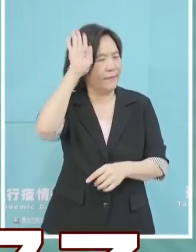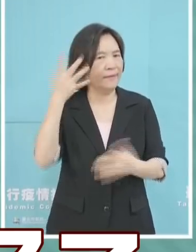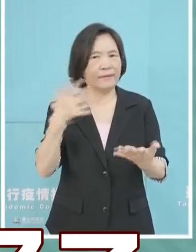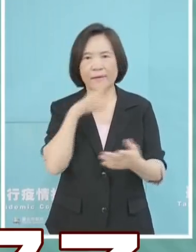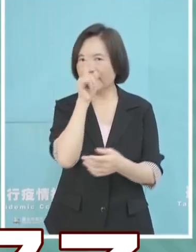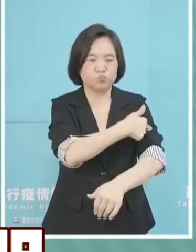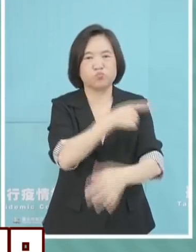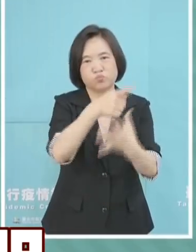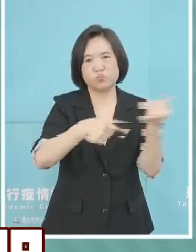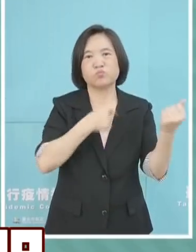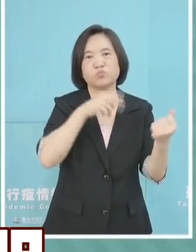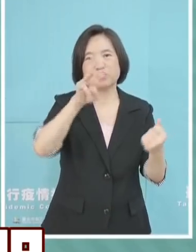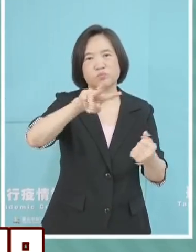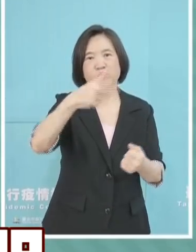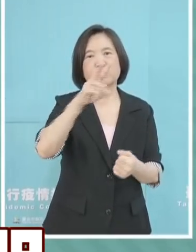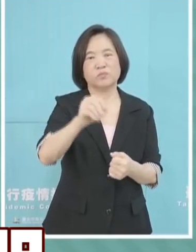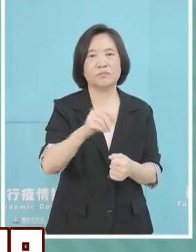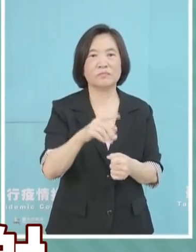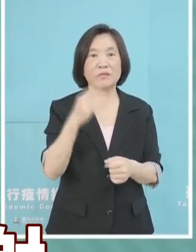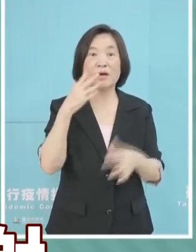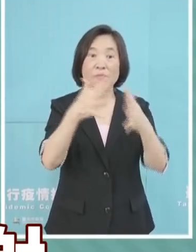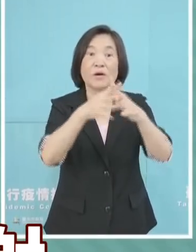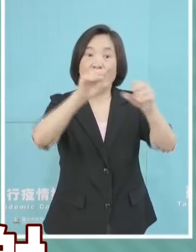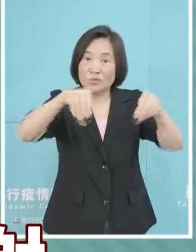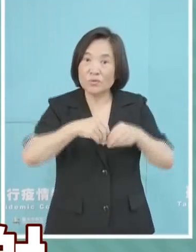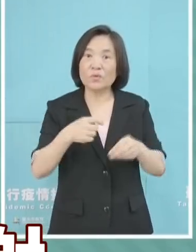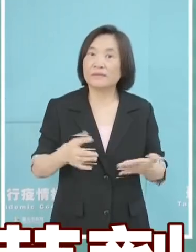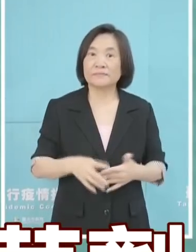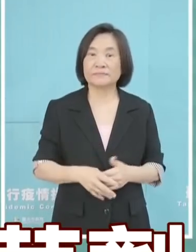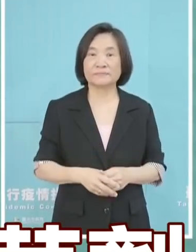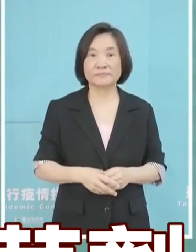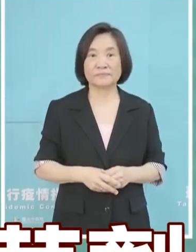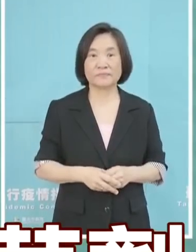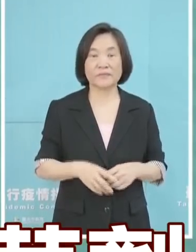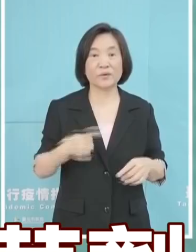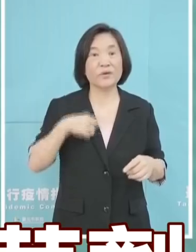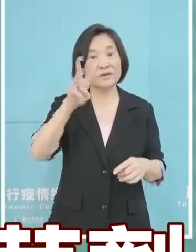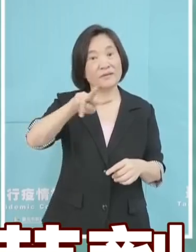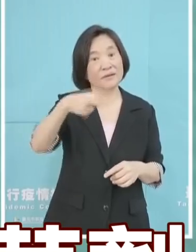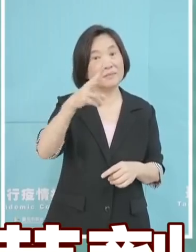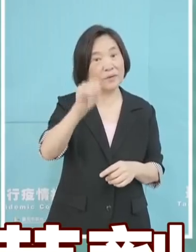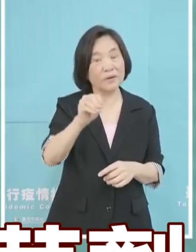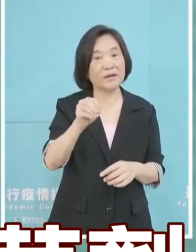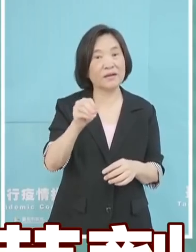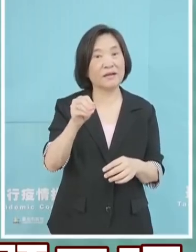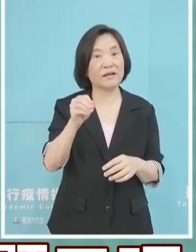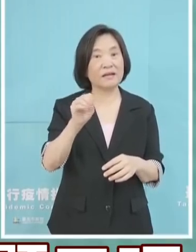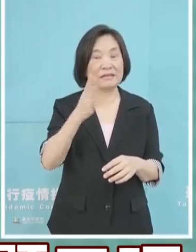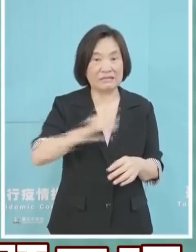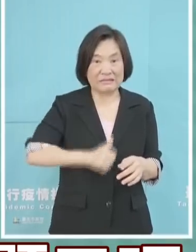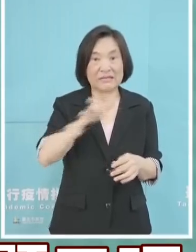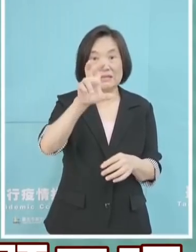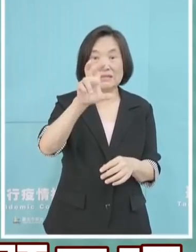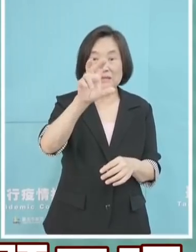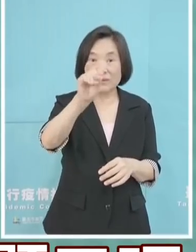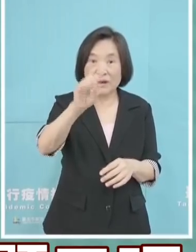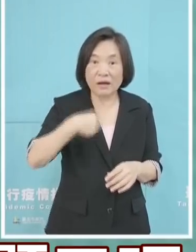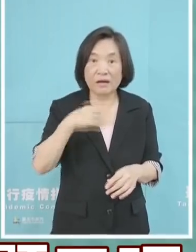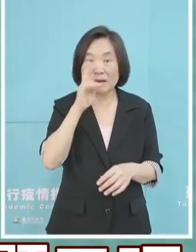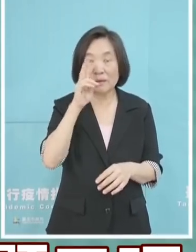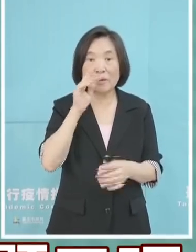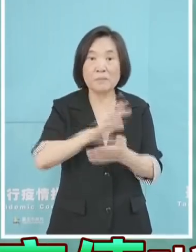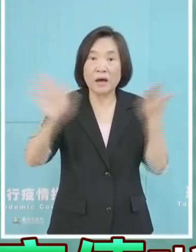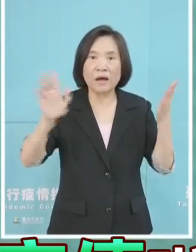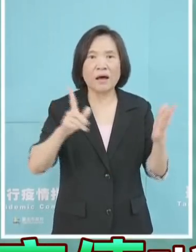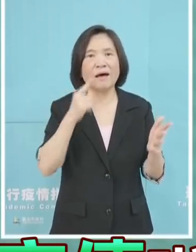事情做好就好了。人家要送我们，我们都说谢谢。我们需要3200万剂，你给我70万剂就解决问